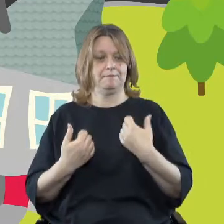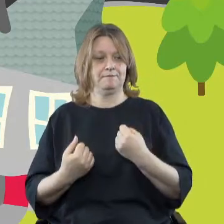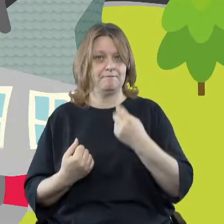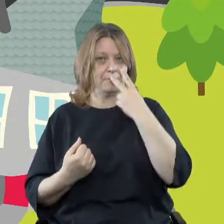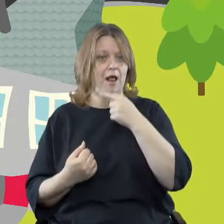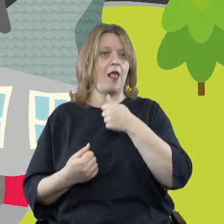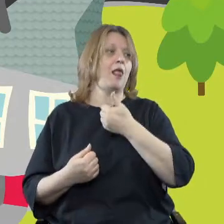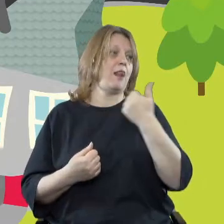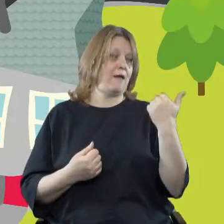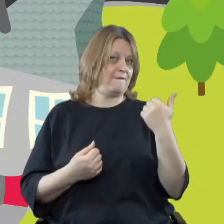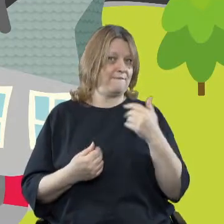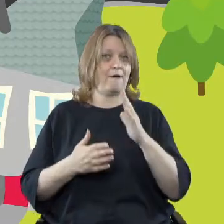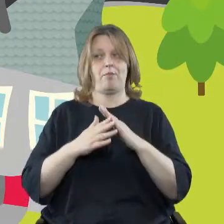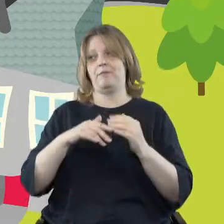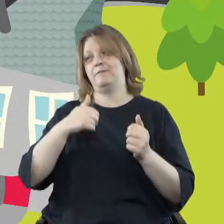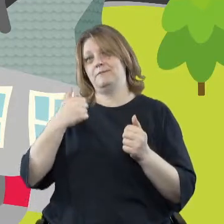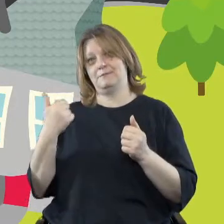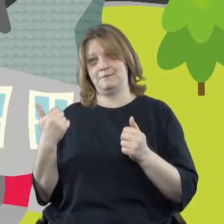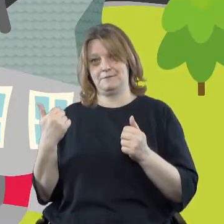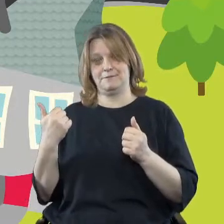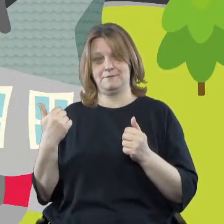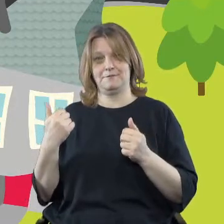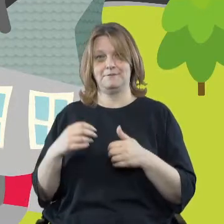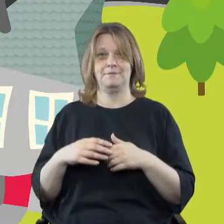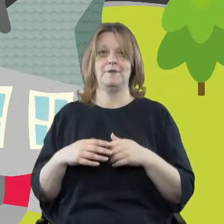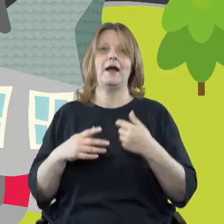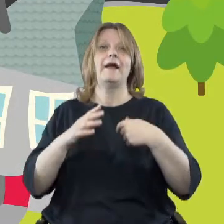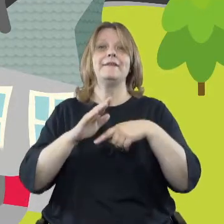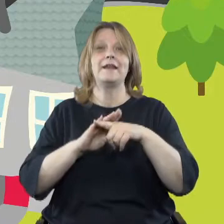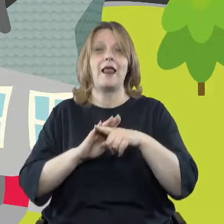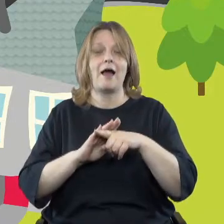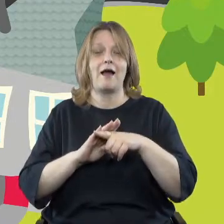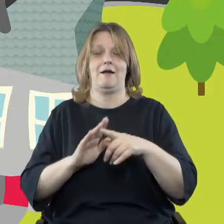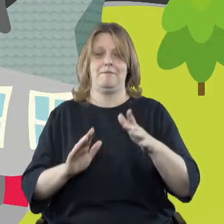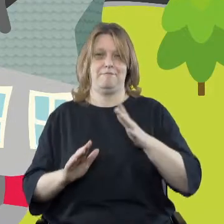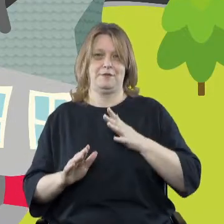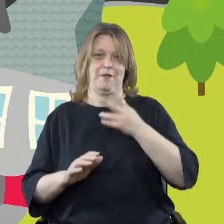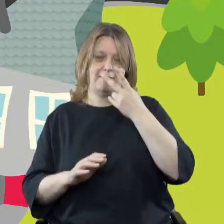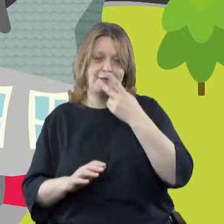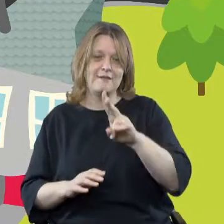lewo, potem w prawo i dla własnego